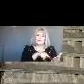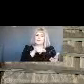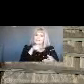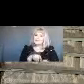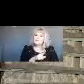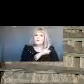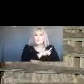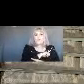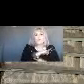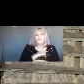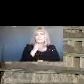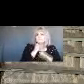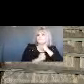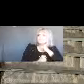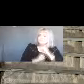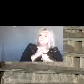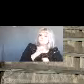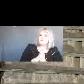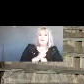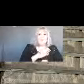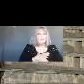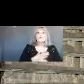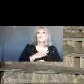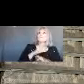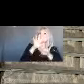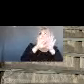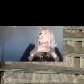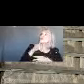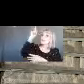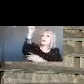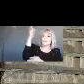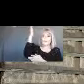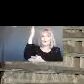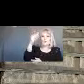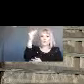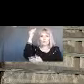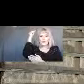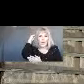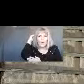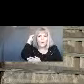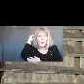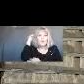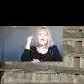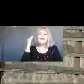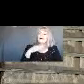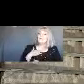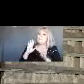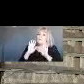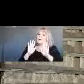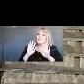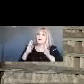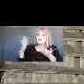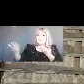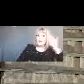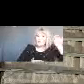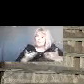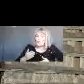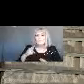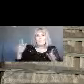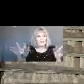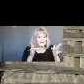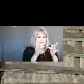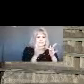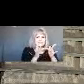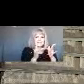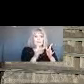daarom sukkel ons om ons rol in hierdie wêreld en in Godse story te vervul. Goeiedag vriende, ek is so blij jy het